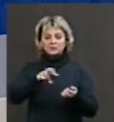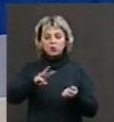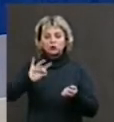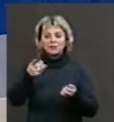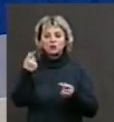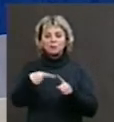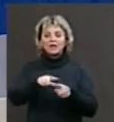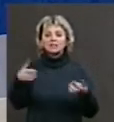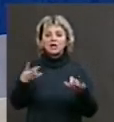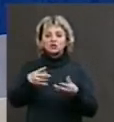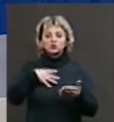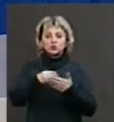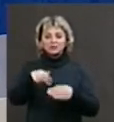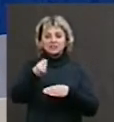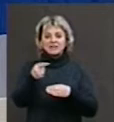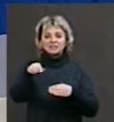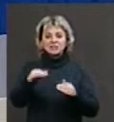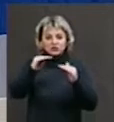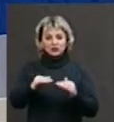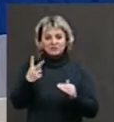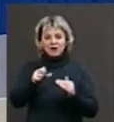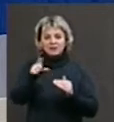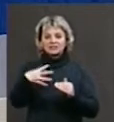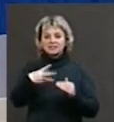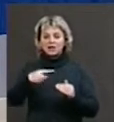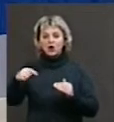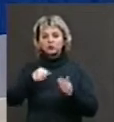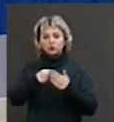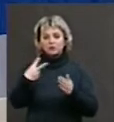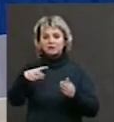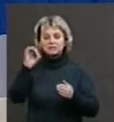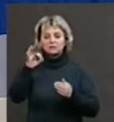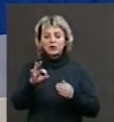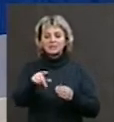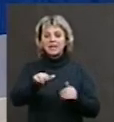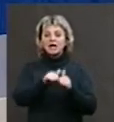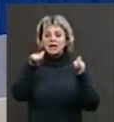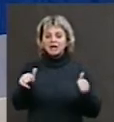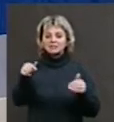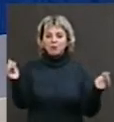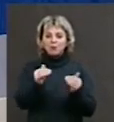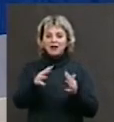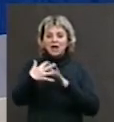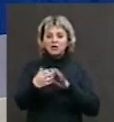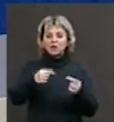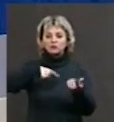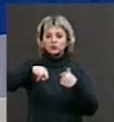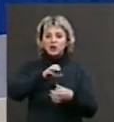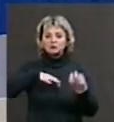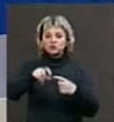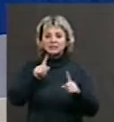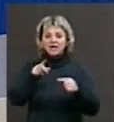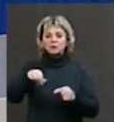При этом необходимая доля собственных средств снижена вдвое – с 40 до 20%. Развитие малого агробизнеса обсудили на